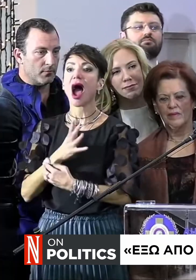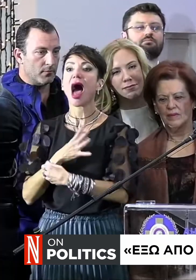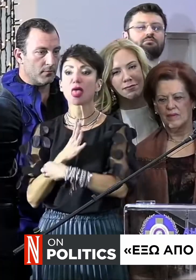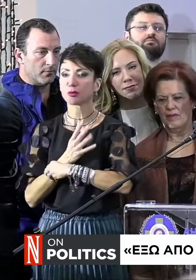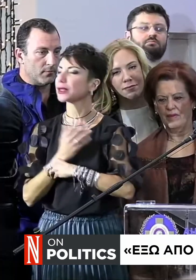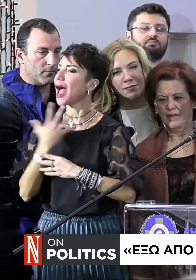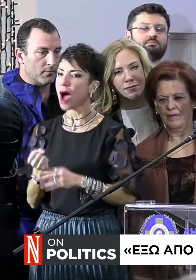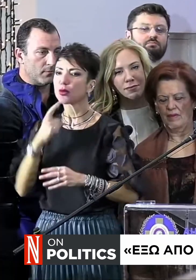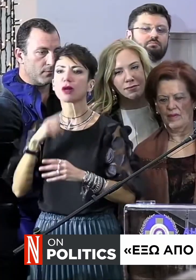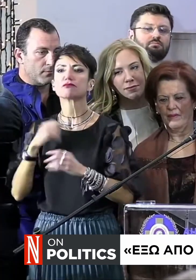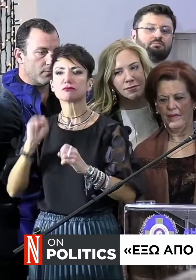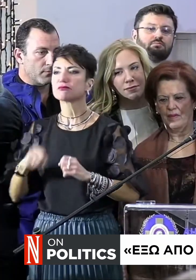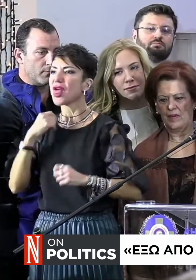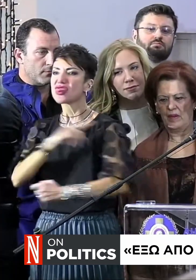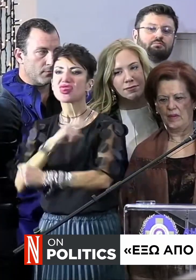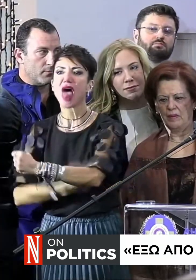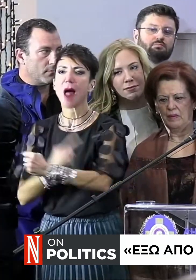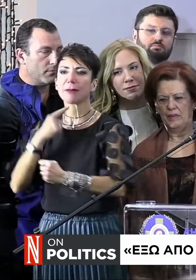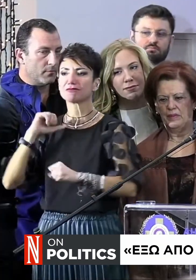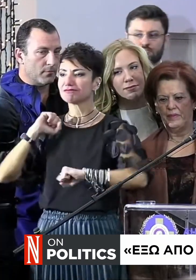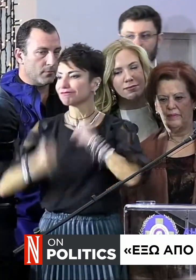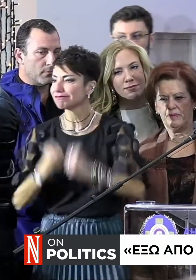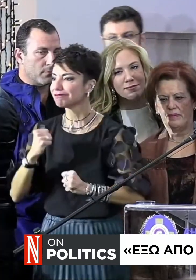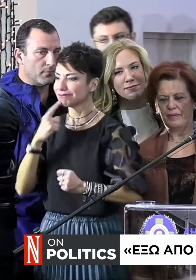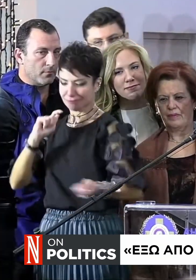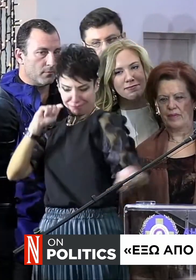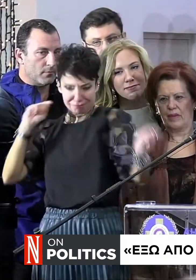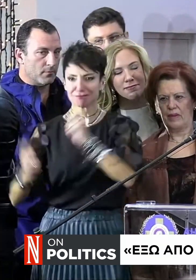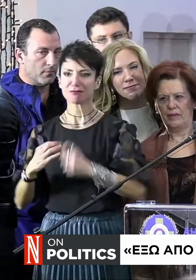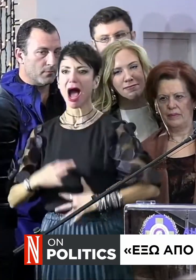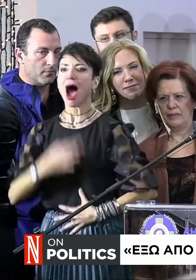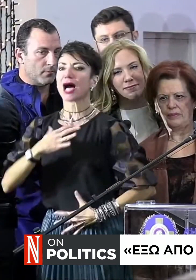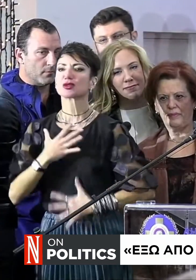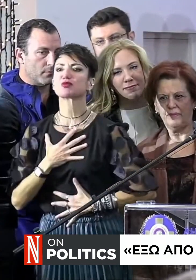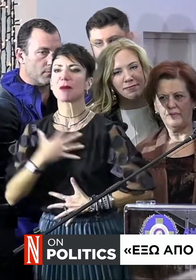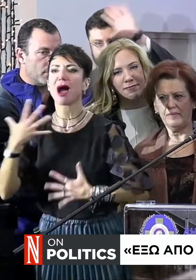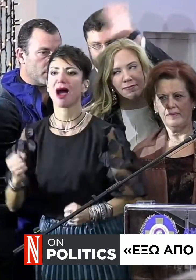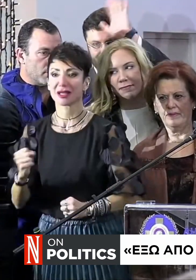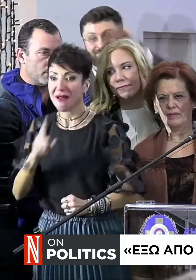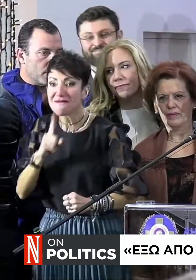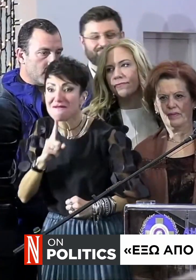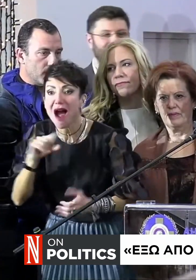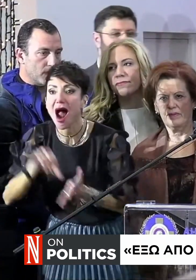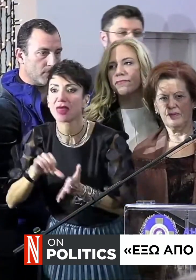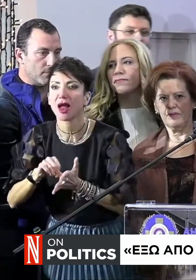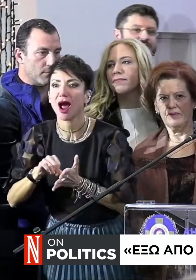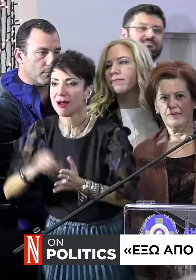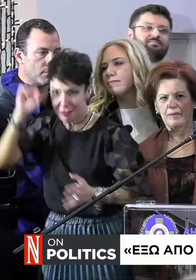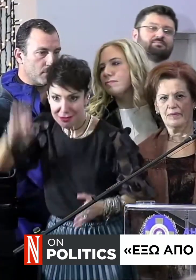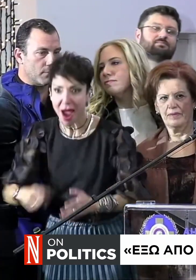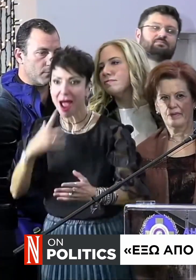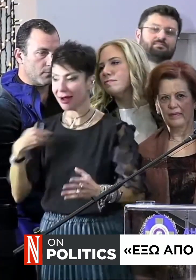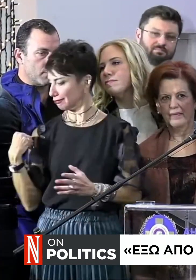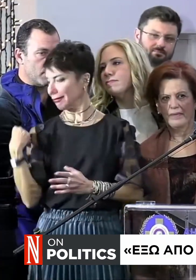δύναμη αλλαγής των πραγμάτων, βελτίωσης, αντίστασης, ανατροπής και αξιοπρέπειας. Αυτή η Αθήνα έδωσε στις πρόσφατες